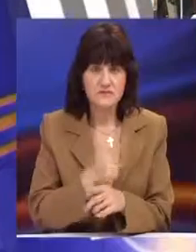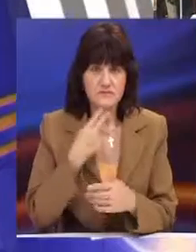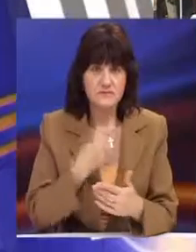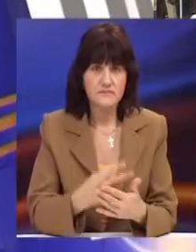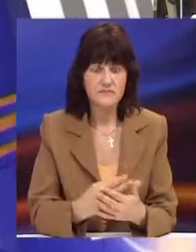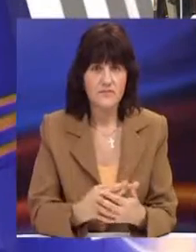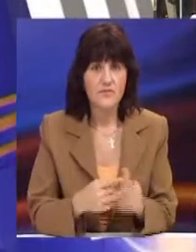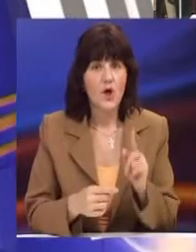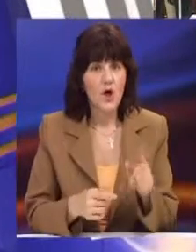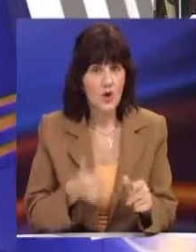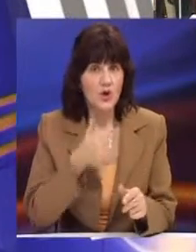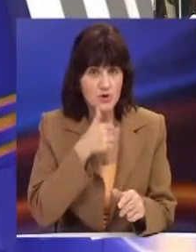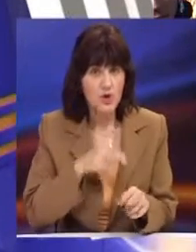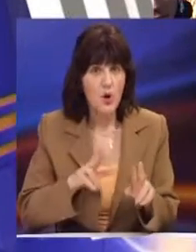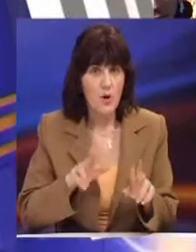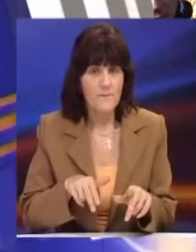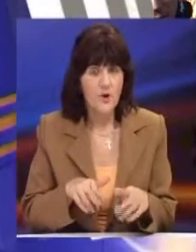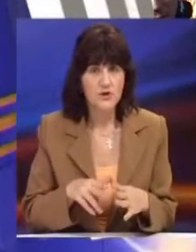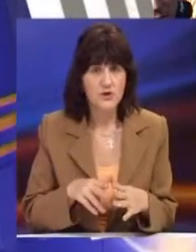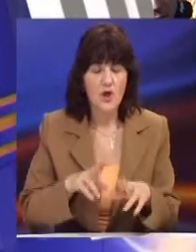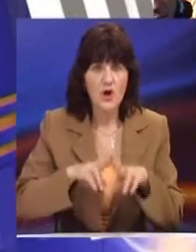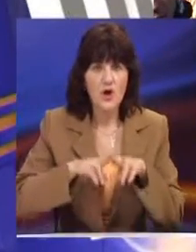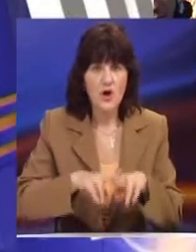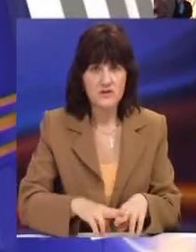vremenskih prilika. Ono što može da se dogodi da